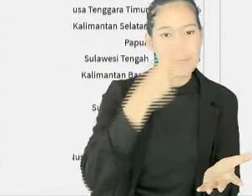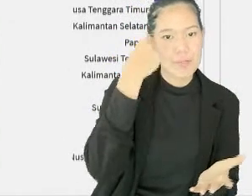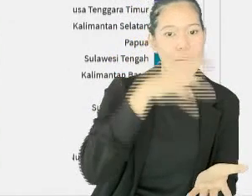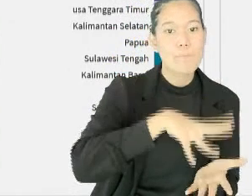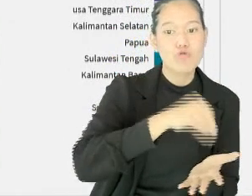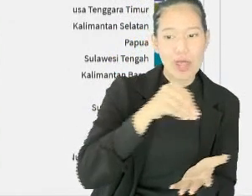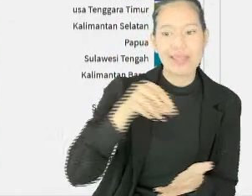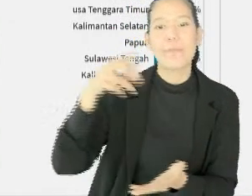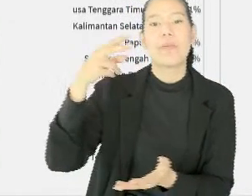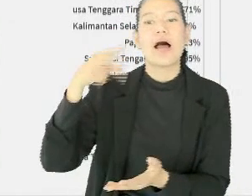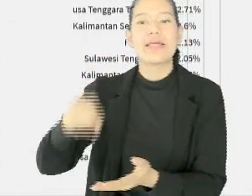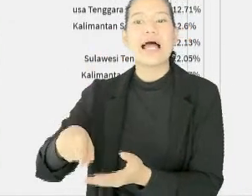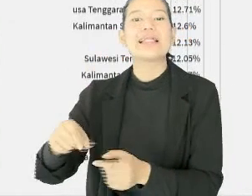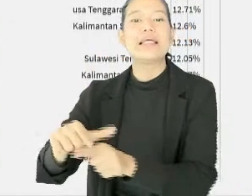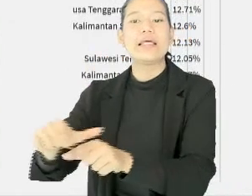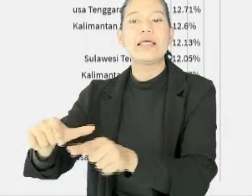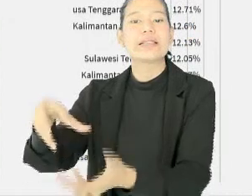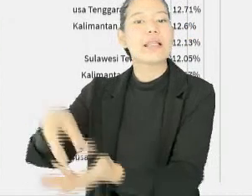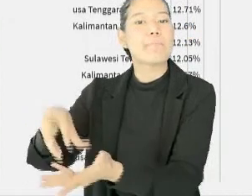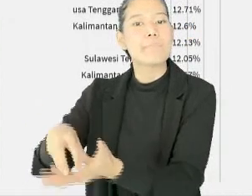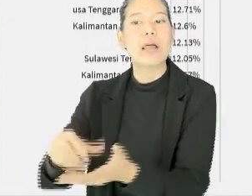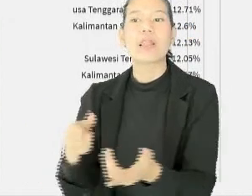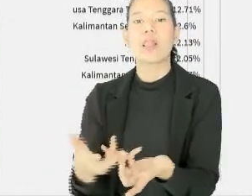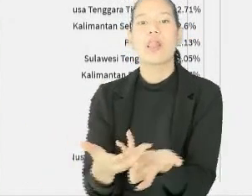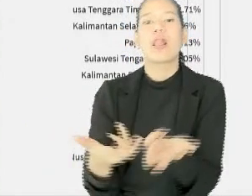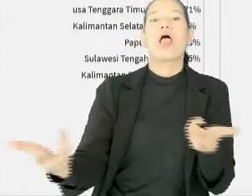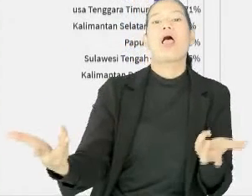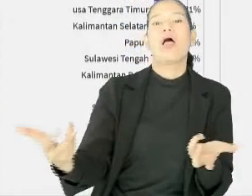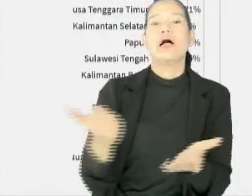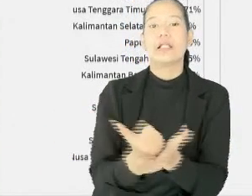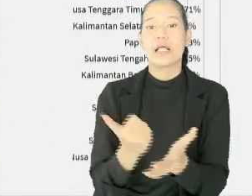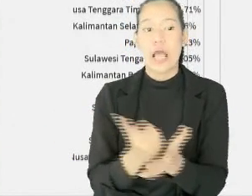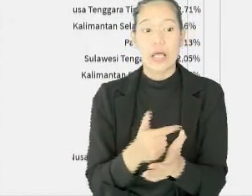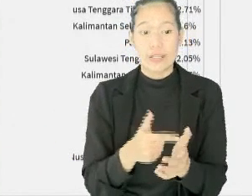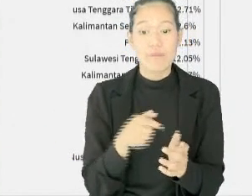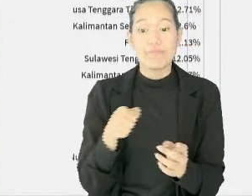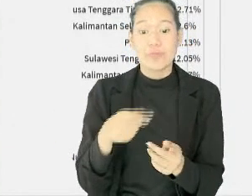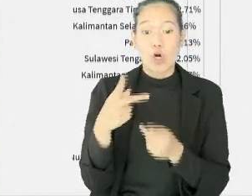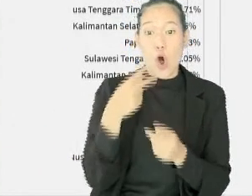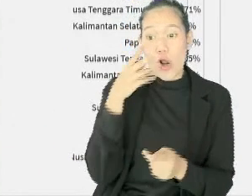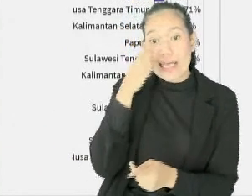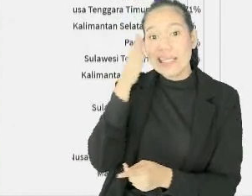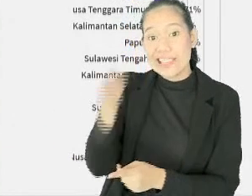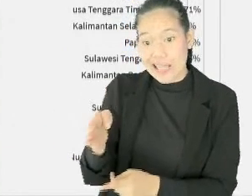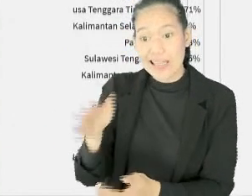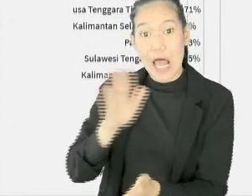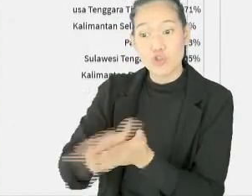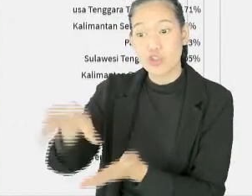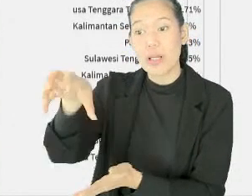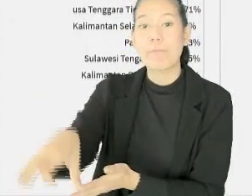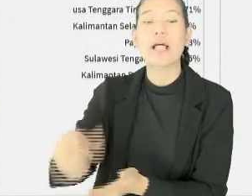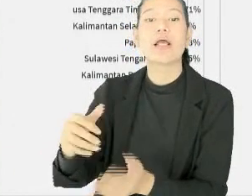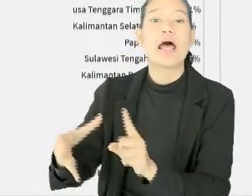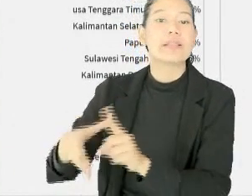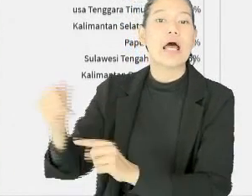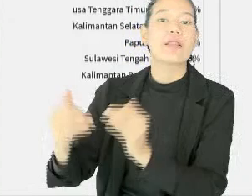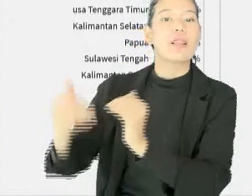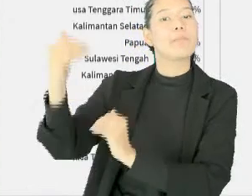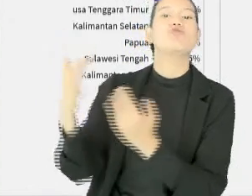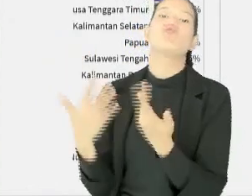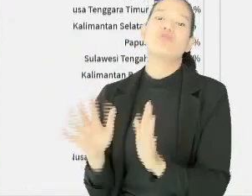pemerintah pusat dengan yang di lapangan ternyata pada saat di roll-out di lapangan lebih dari target kita gitu kan ia database Betul